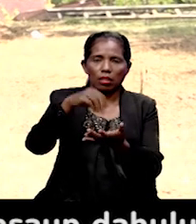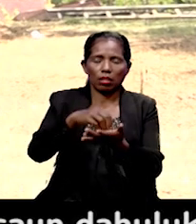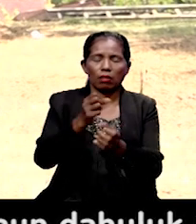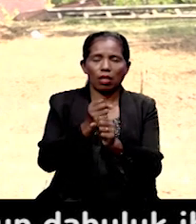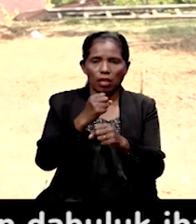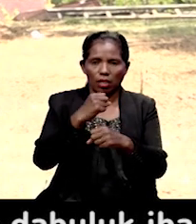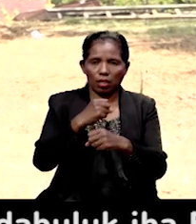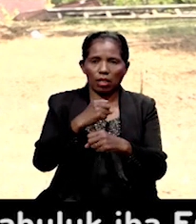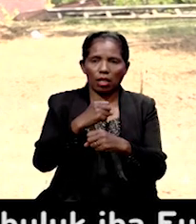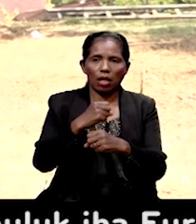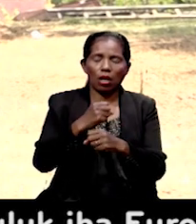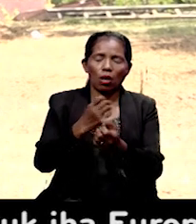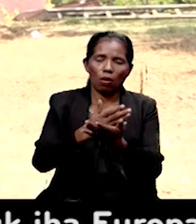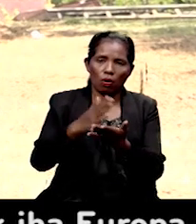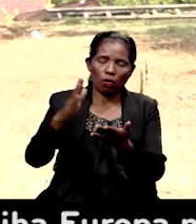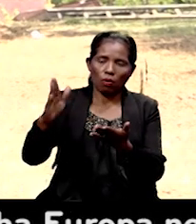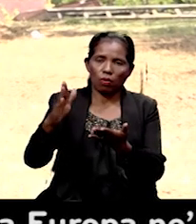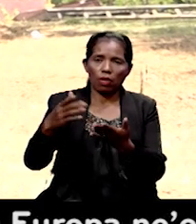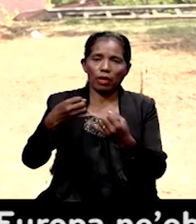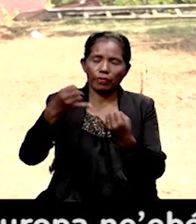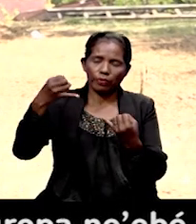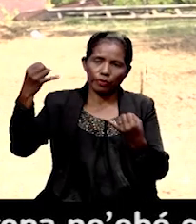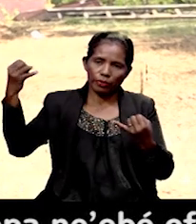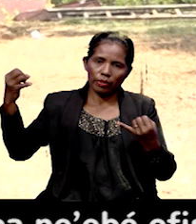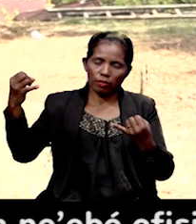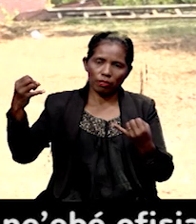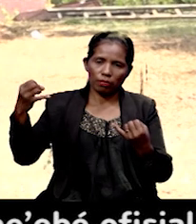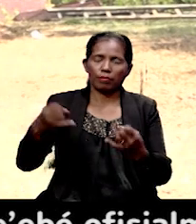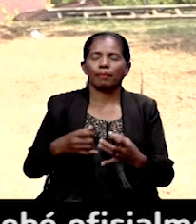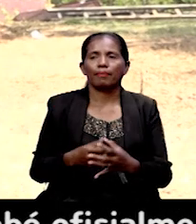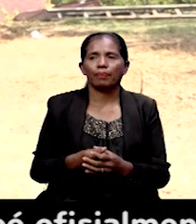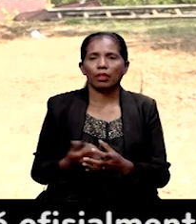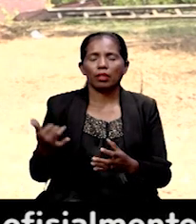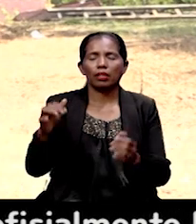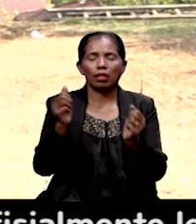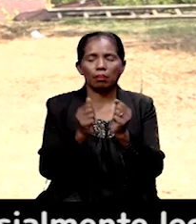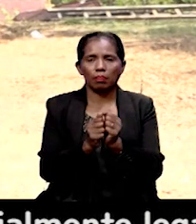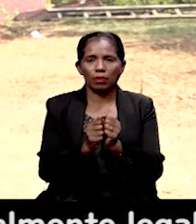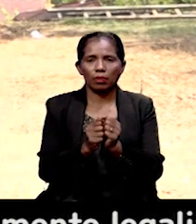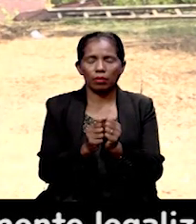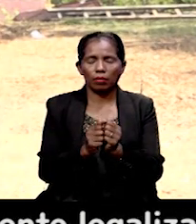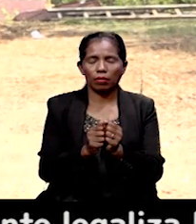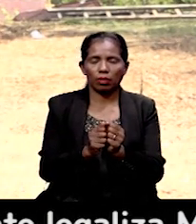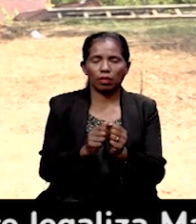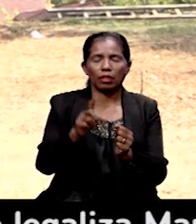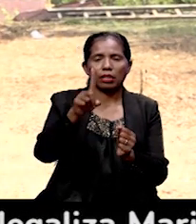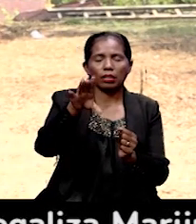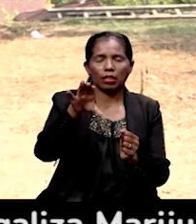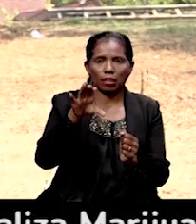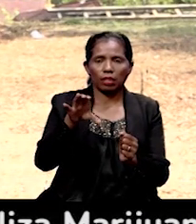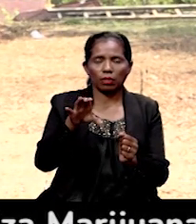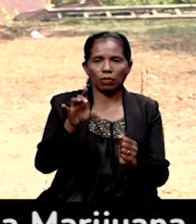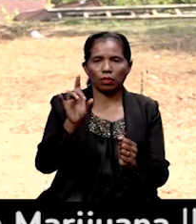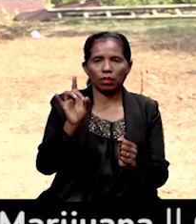betun. Kuaze sir komunidade por volta de 78 casas, composto bairu hap,